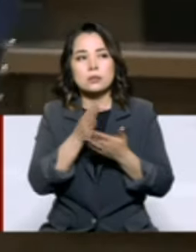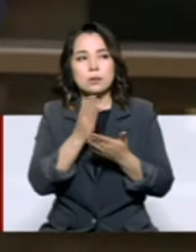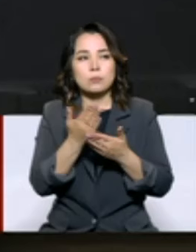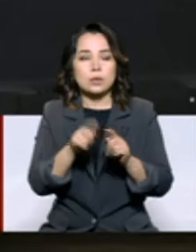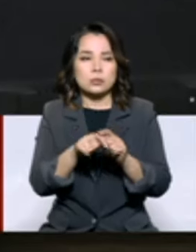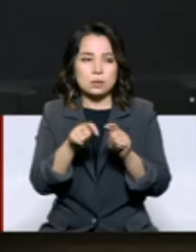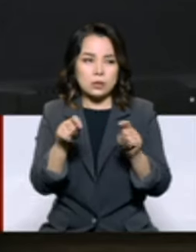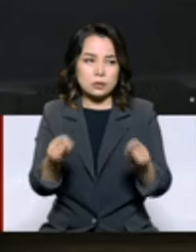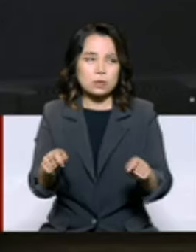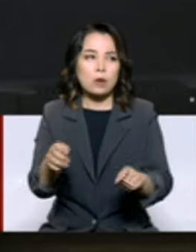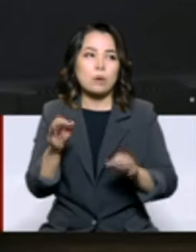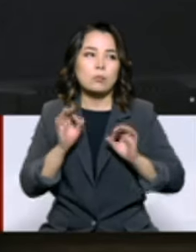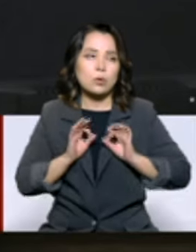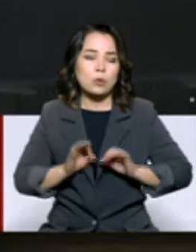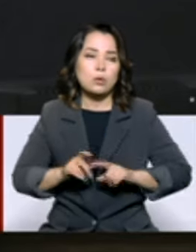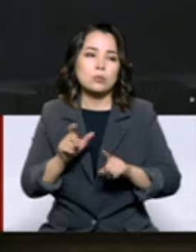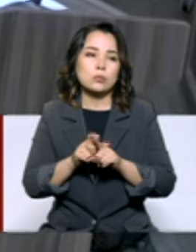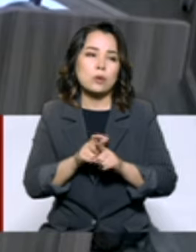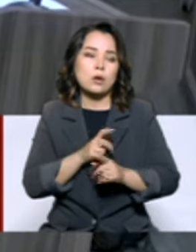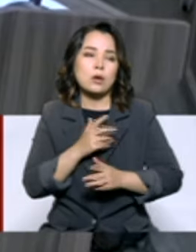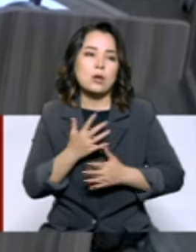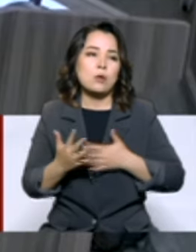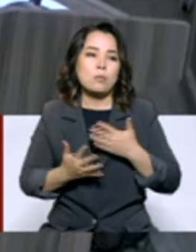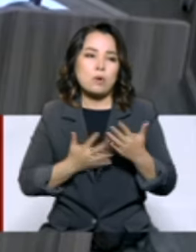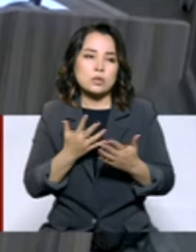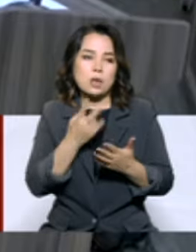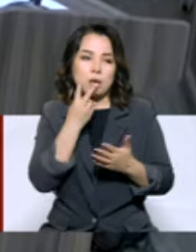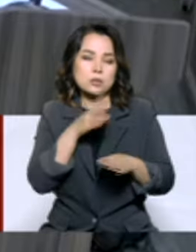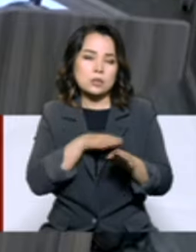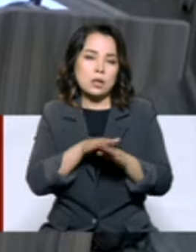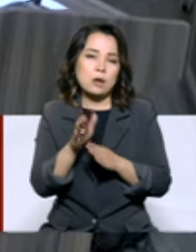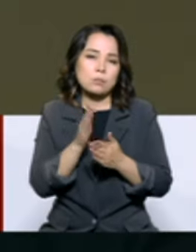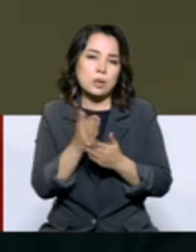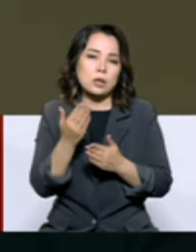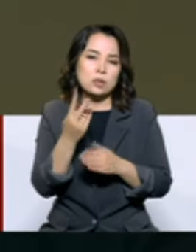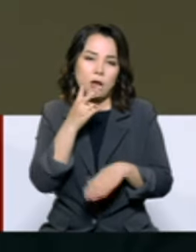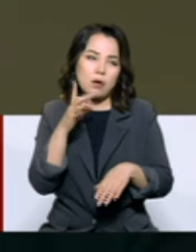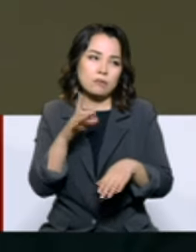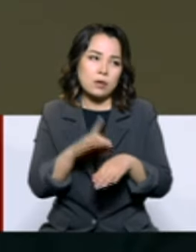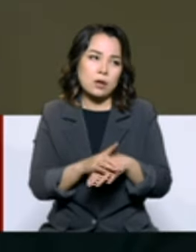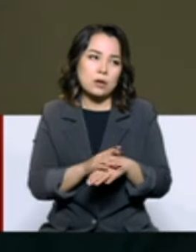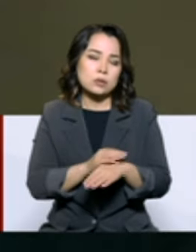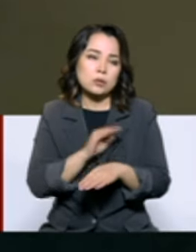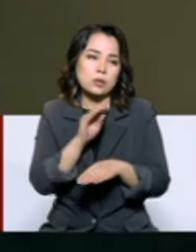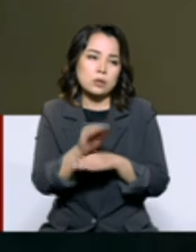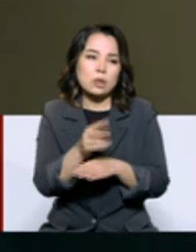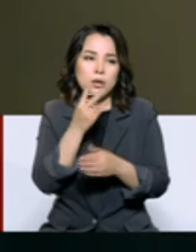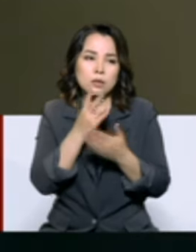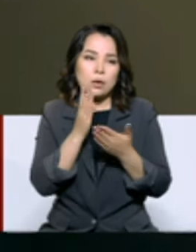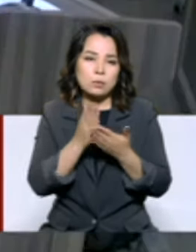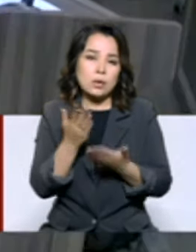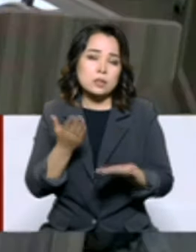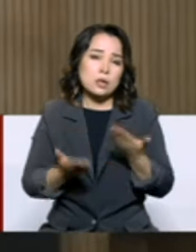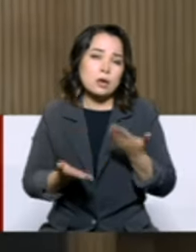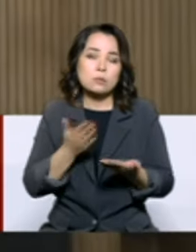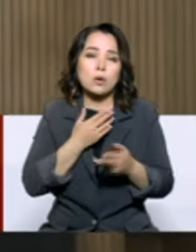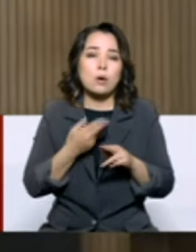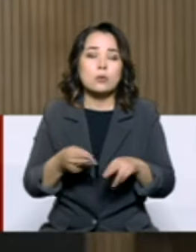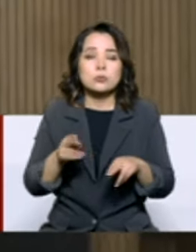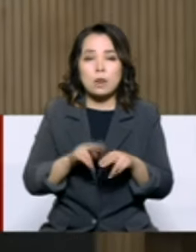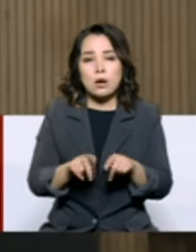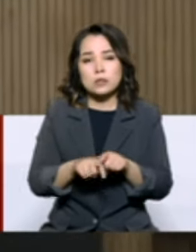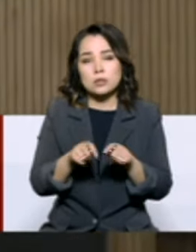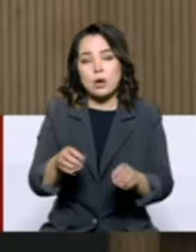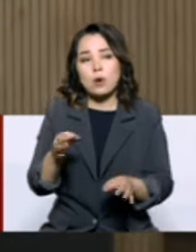есептейміз. Прокурордың сөзі эмоцияға толы болды, алайда оны фактілермен көмкерді. Егер бізде осындай